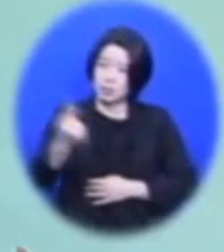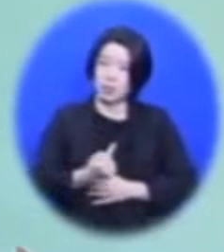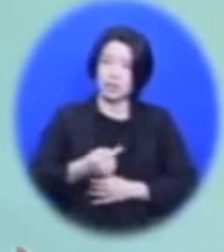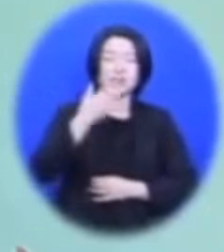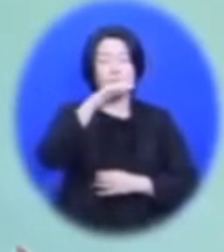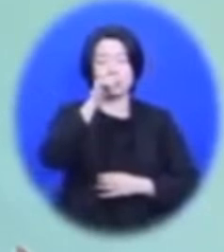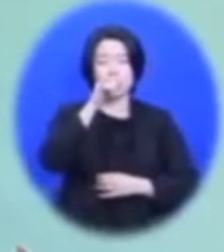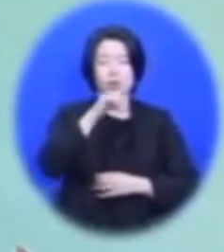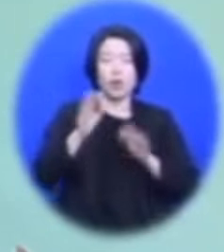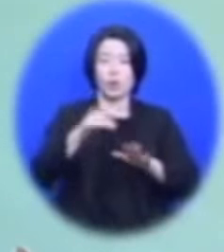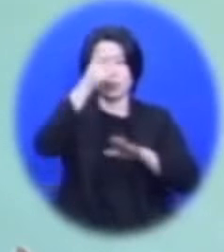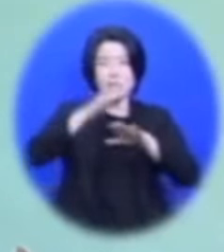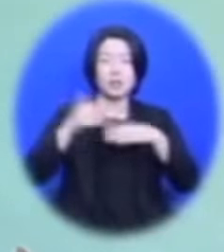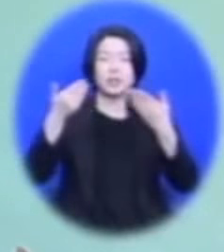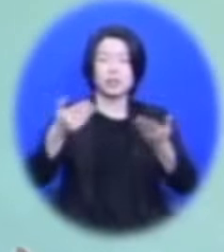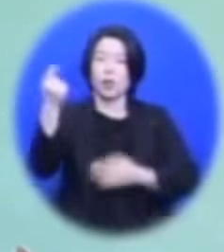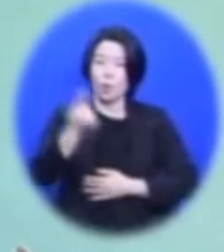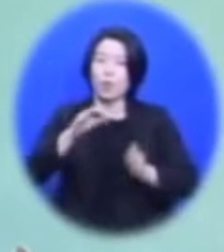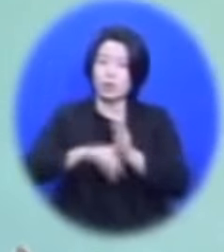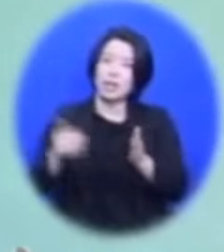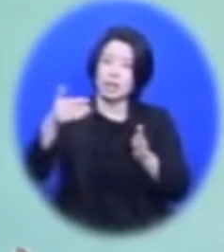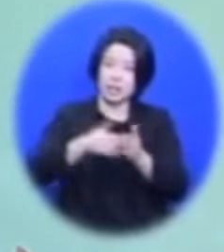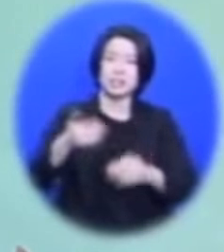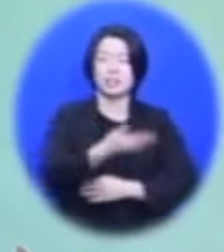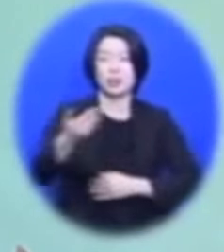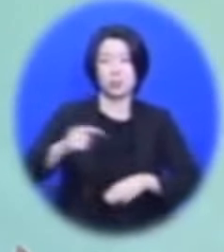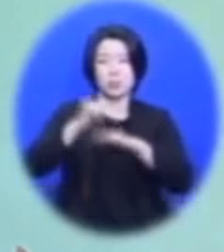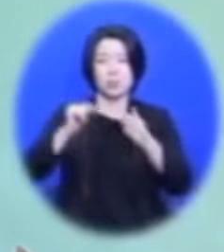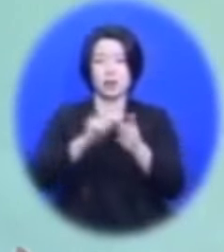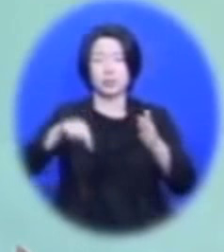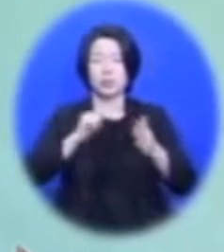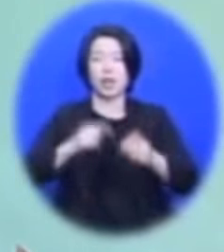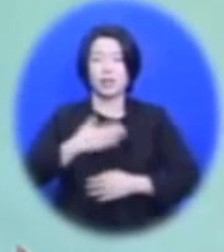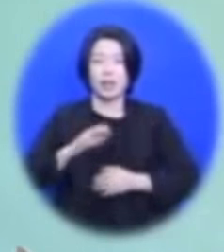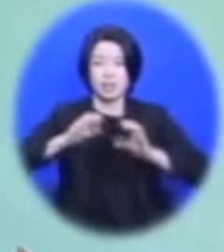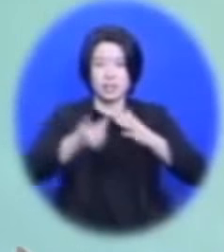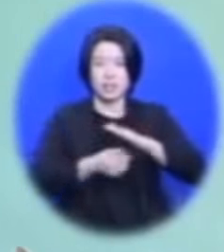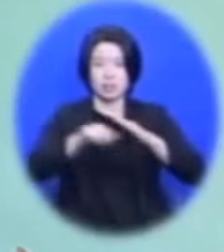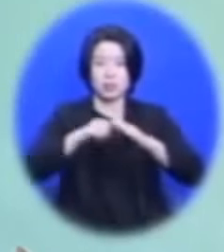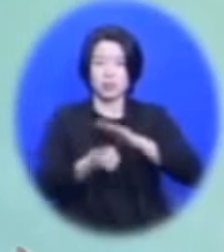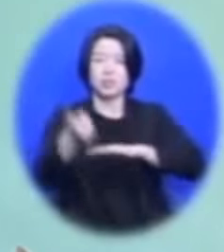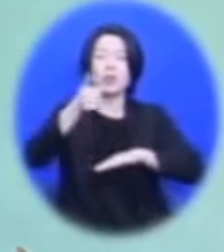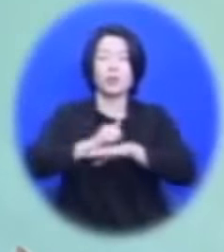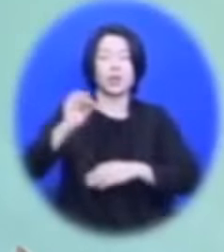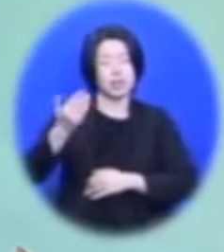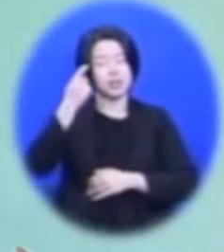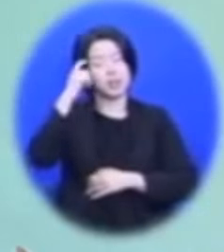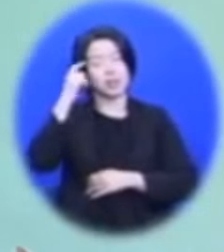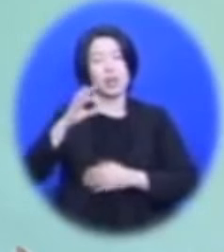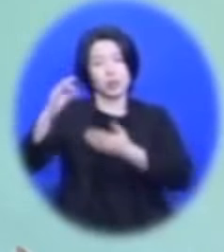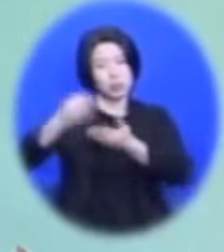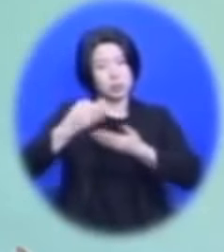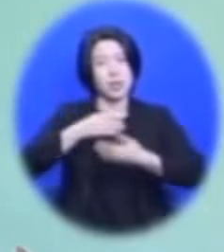있어요. 오늘 예배드리러 올 때까지도 여러분의 마음에는 내가 세상에서 성공해야 될 텐데, 돈을 벌어야